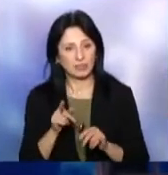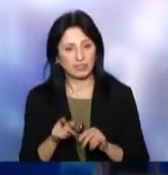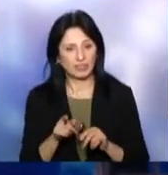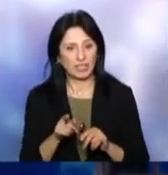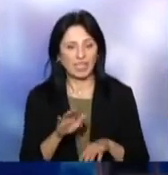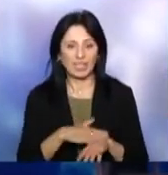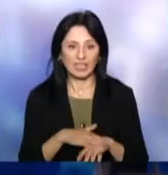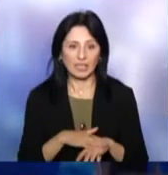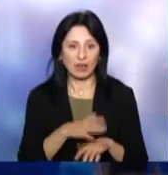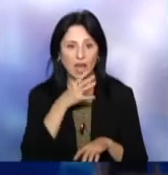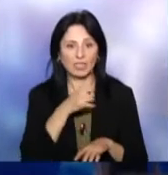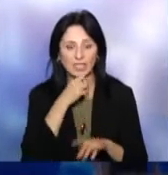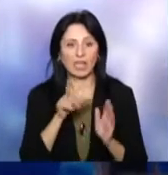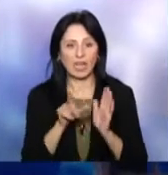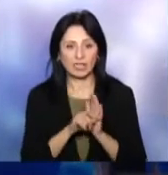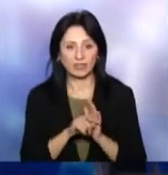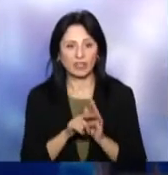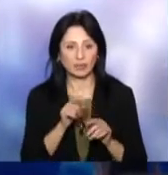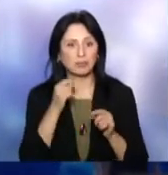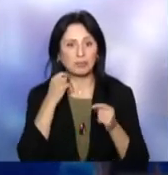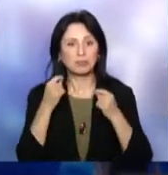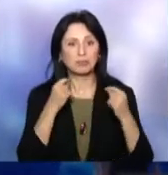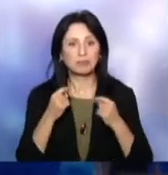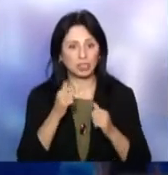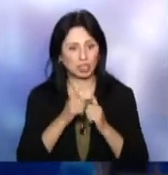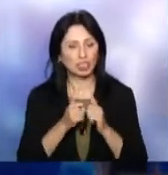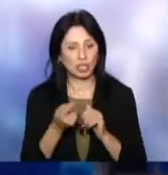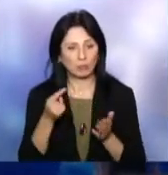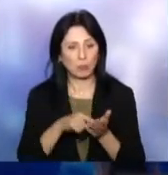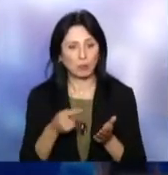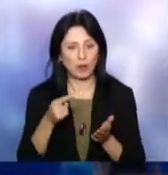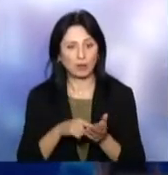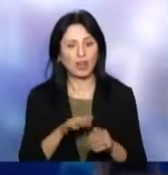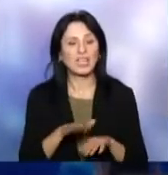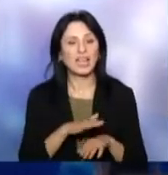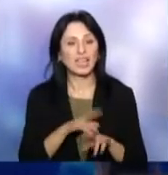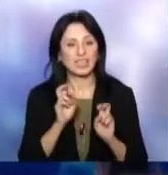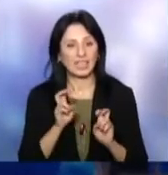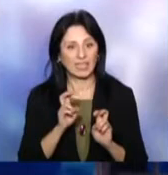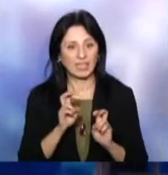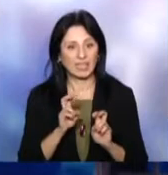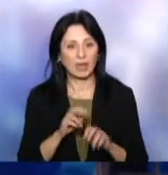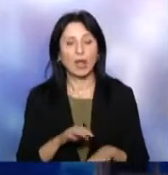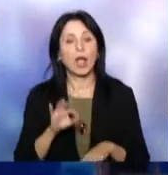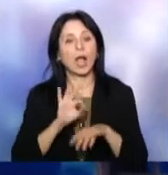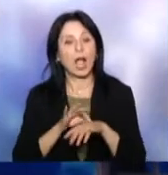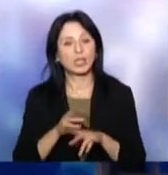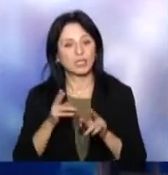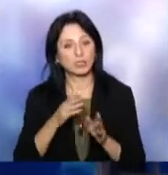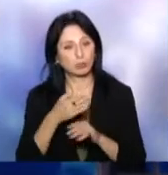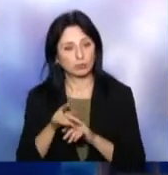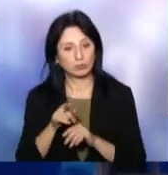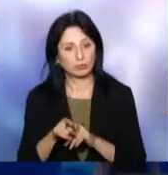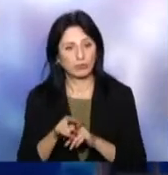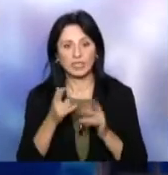რომელიც ასაკთან ერთად გაცილებით უფრო ხშირად გვხვდება, განსაკუთრებით კანის კიბო. ეს არის